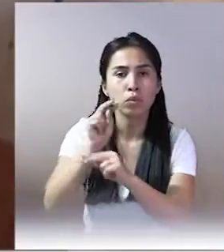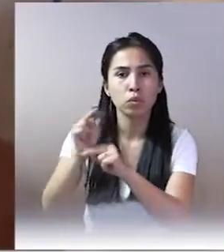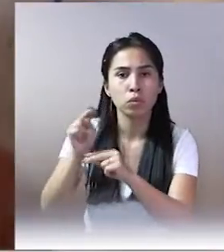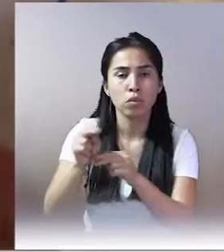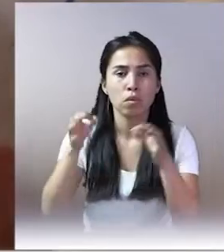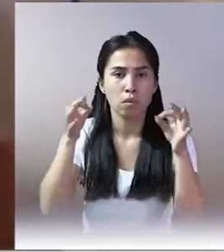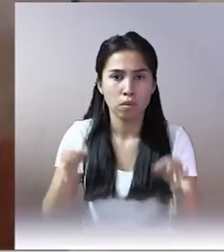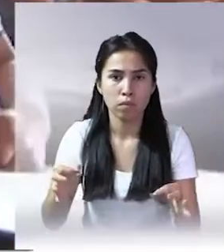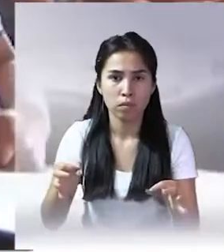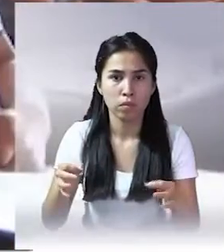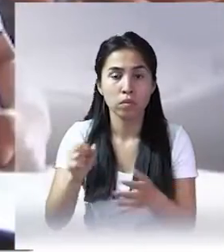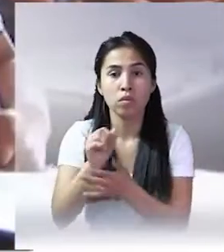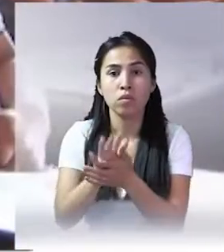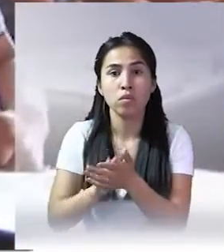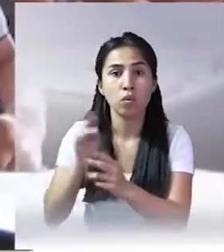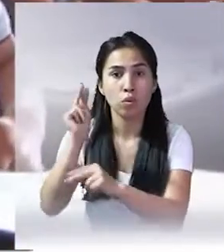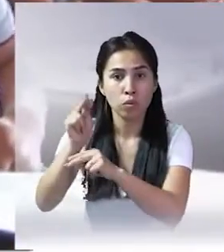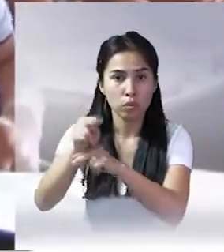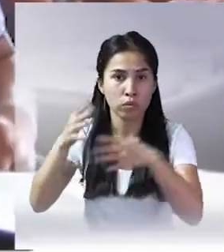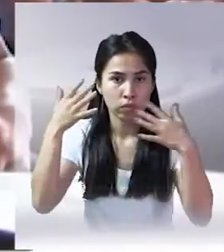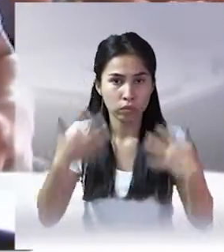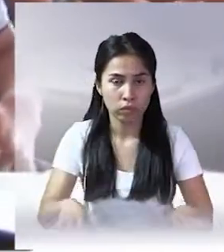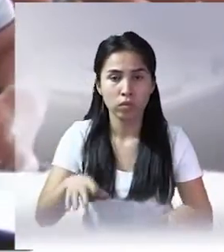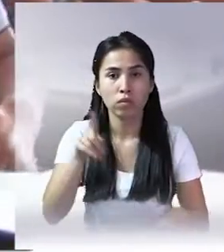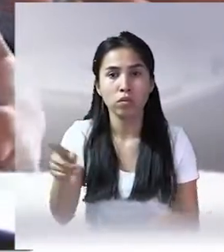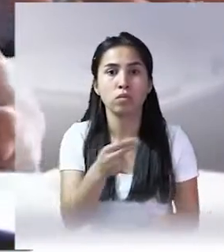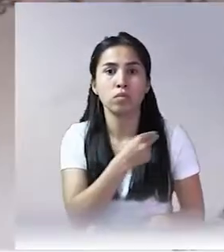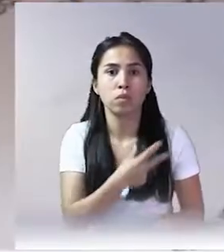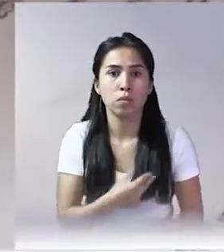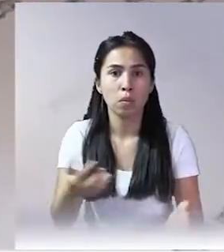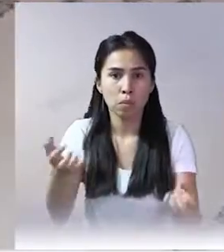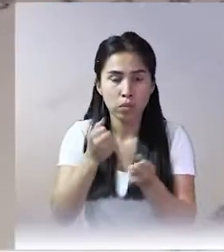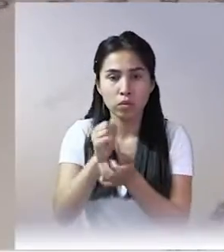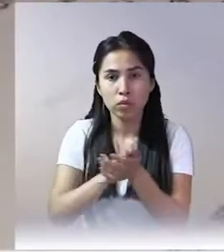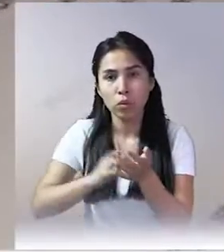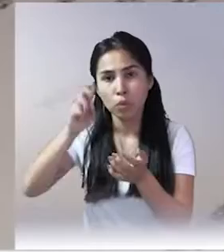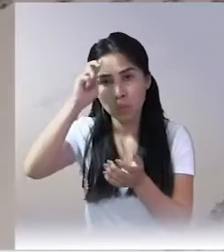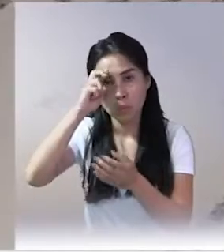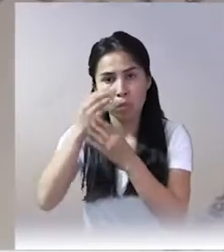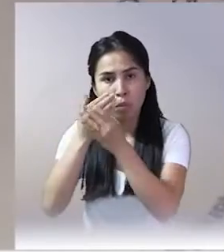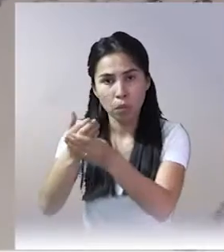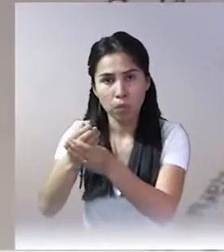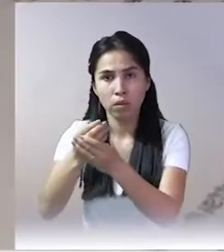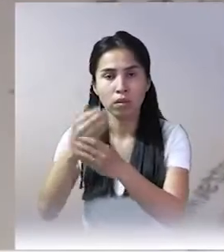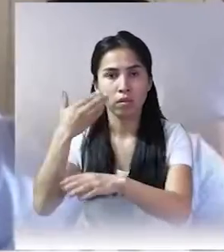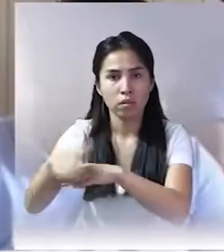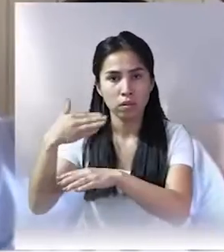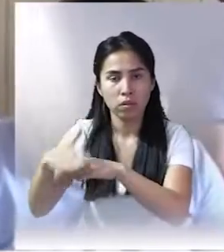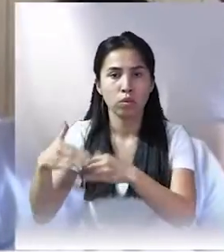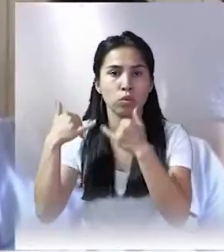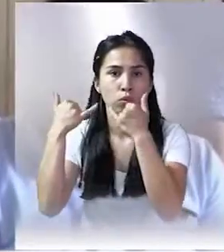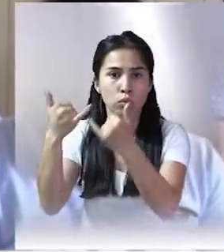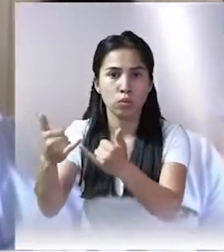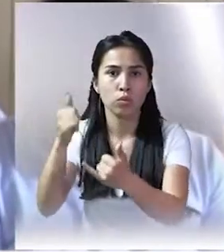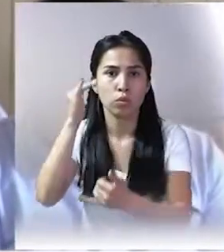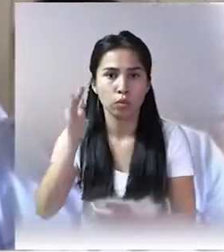арнайы курсты бітірген соң, аудан тұрғындарына мемлекет тарапынан айтарлықтай қолдау көрсетіледі. Осы арқылы ауыл тұрғындарының пайдалы кәсіп көзін ашуға деген ынтасын